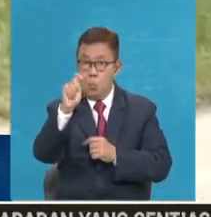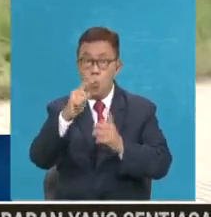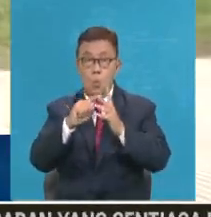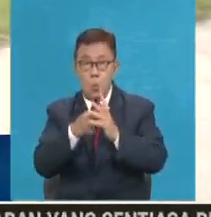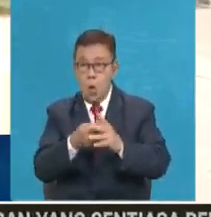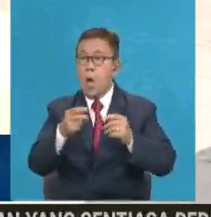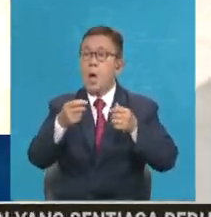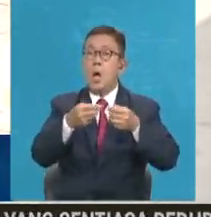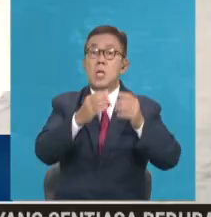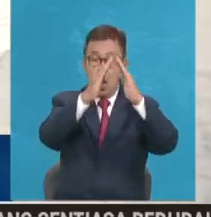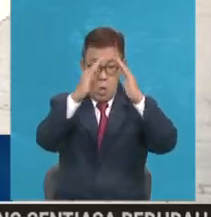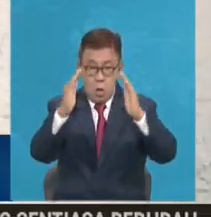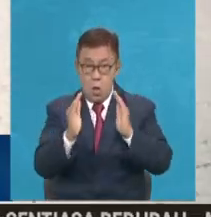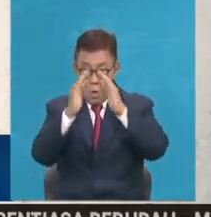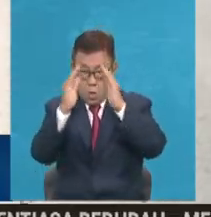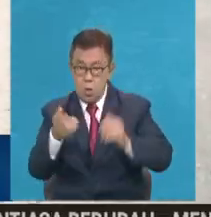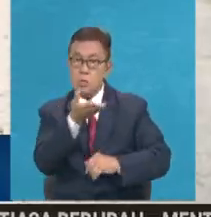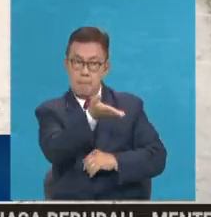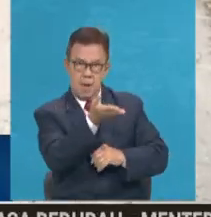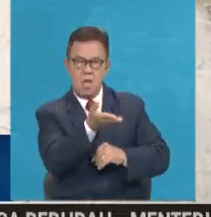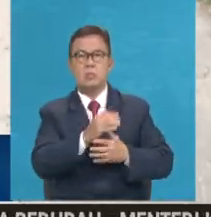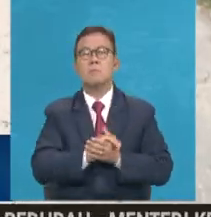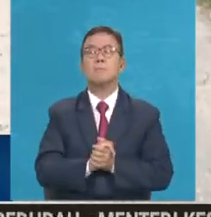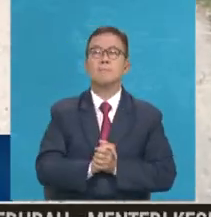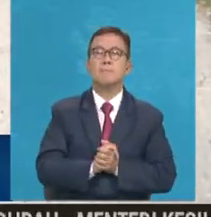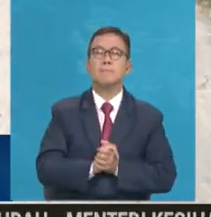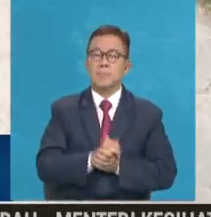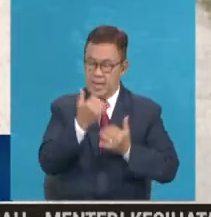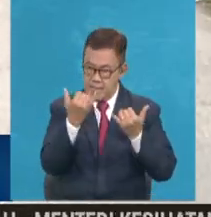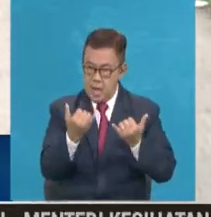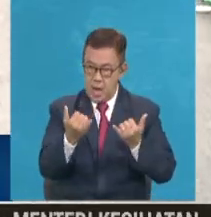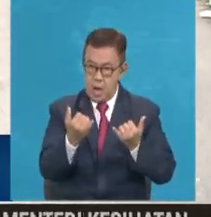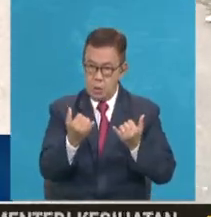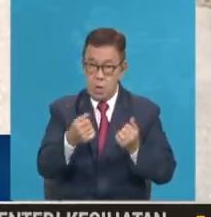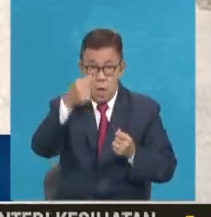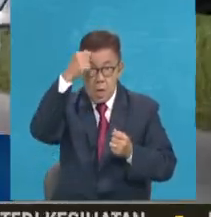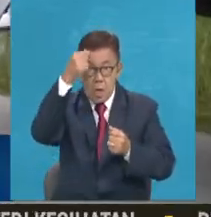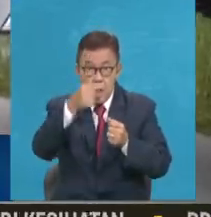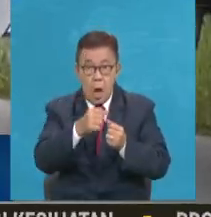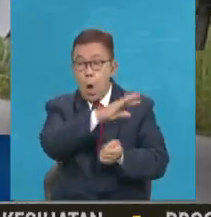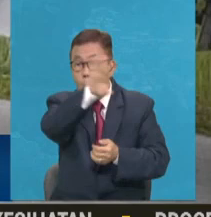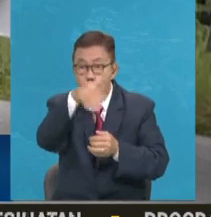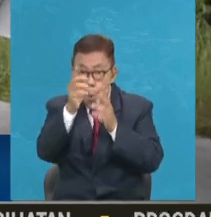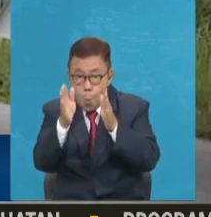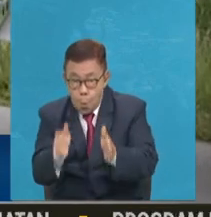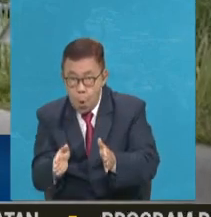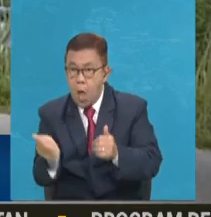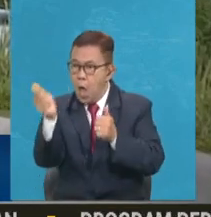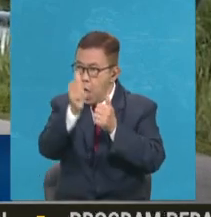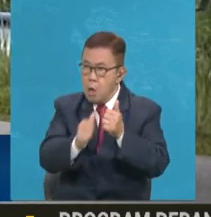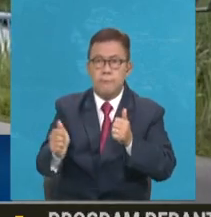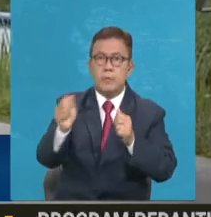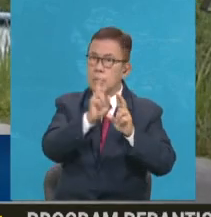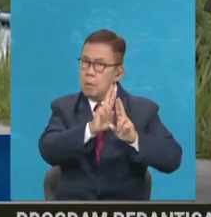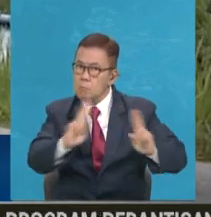di beberapa buah rumah di kawasan Tri cicas jabatan daerah tutung mengingatkan kepada para penduduk supaya sentiasa